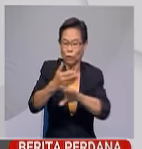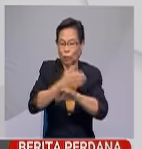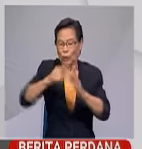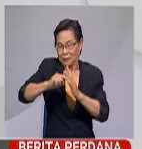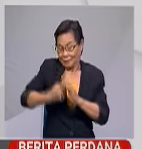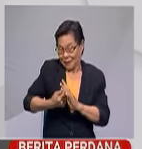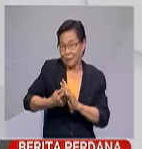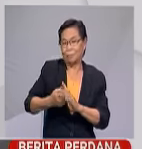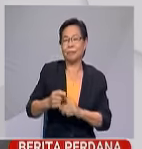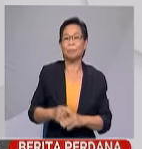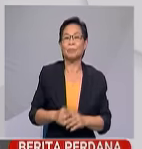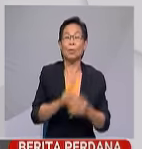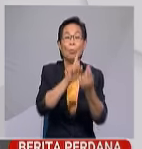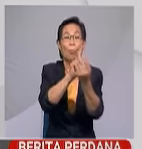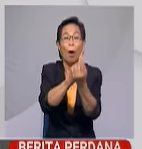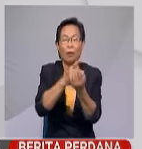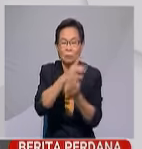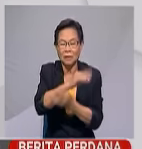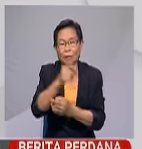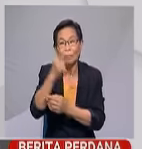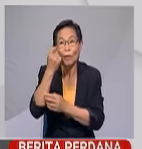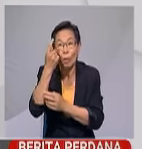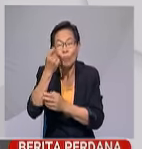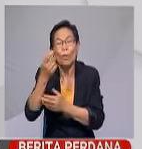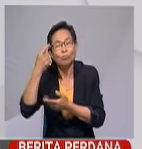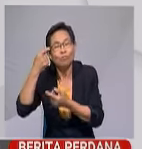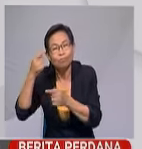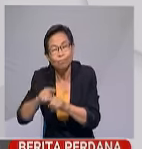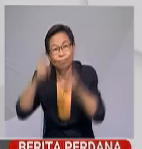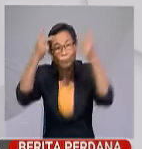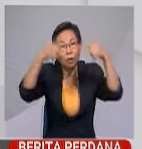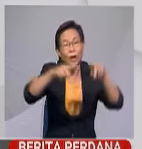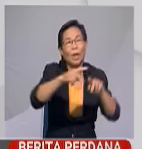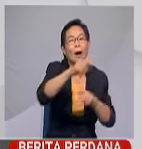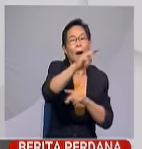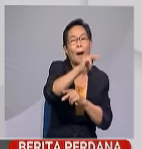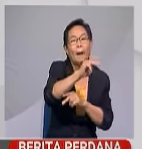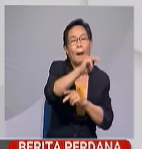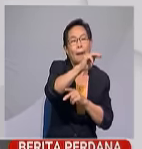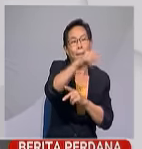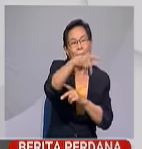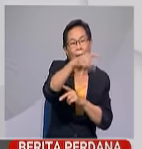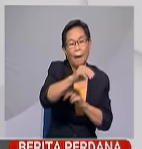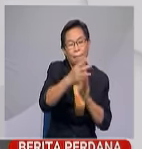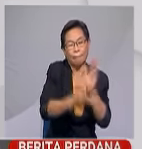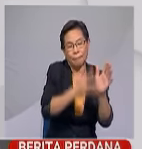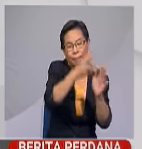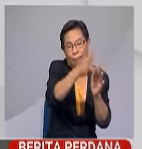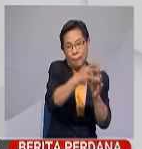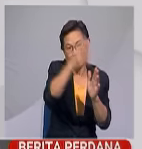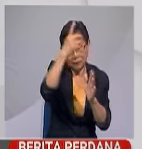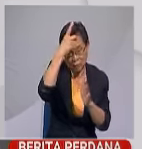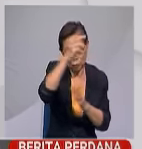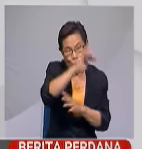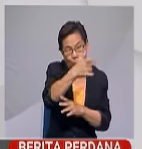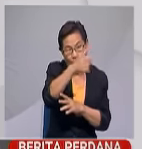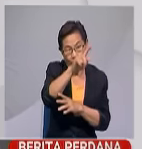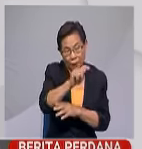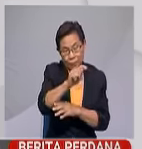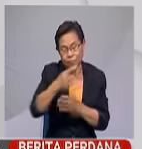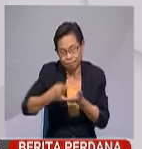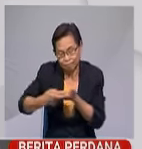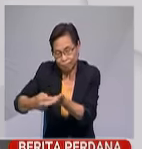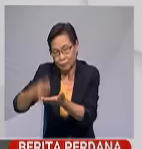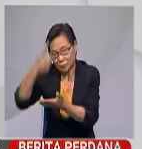bermula. Ia hasil pertemuan dan persefahaman yang dipersetujui oleh Presiden Majlis Paralimpik Malaysia MPM Dato' Sri Megat Edi Syahriman Zaharuddin